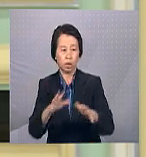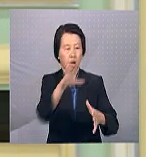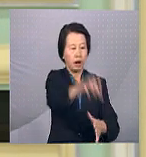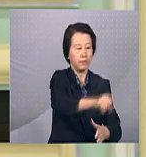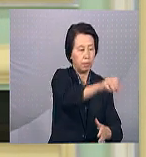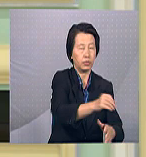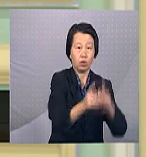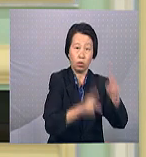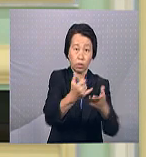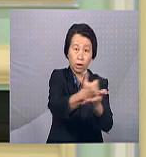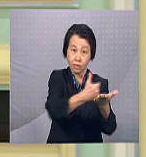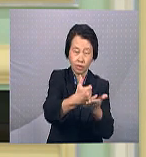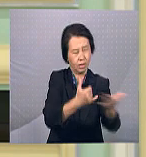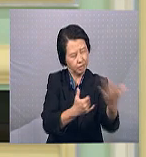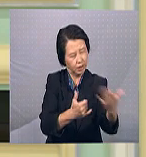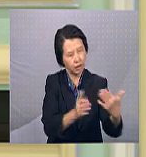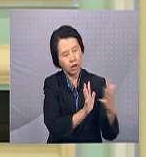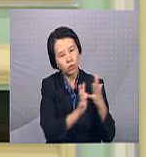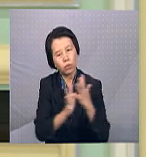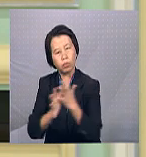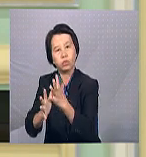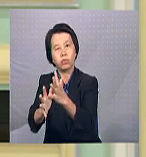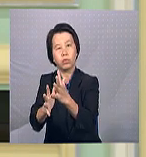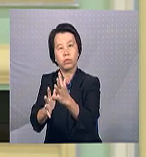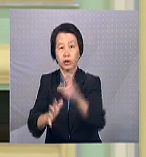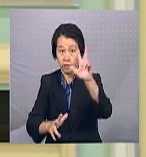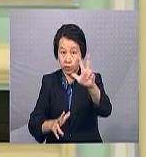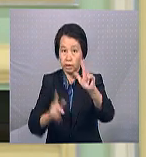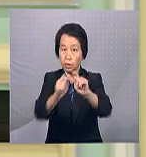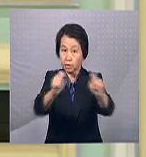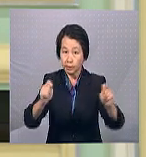menempatkan gelandangan-gelandangan ini di tiga lokasi,